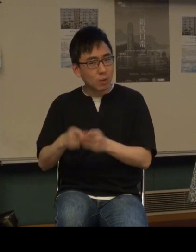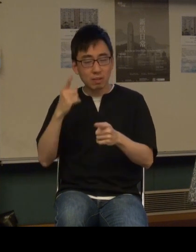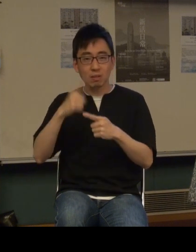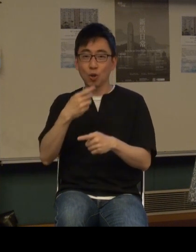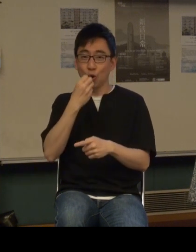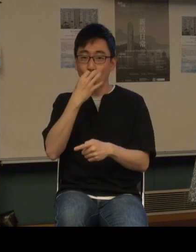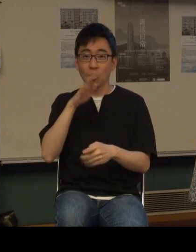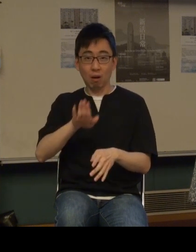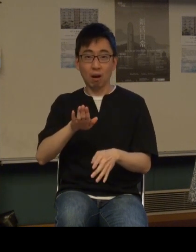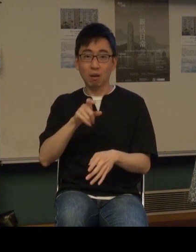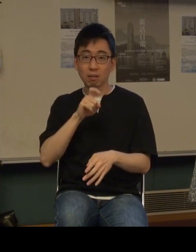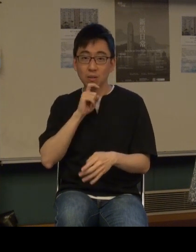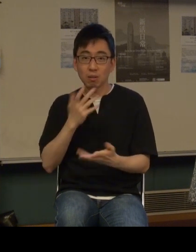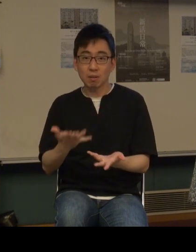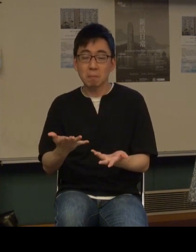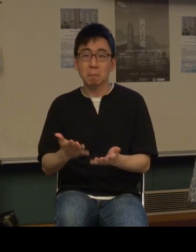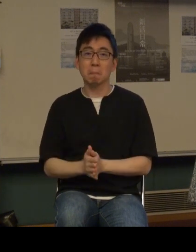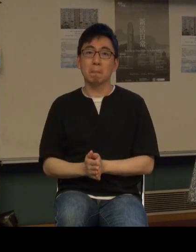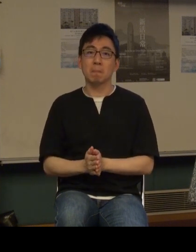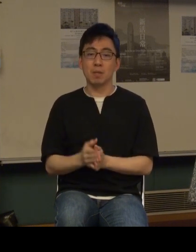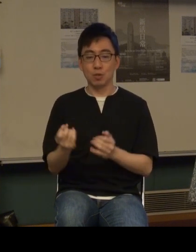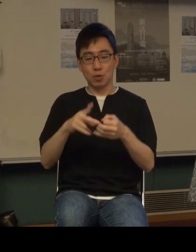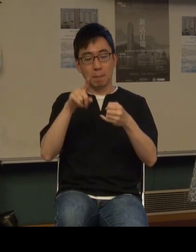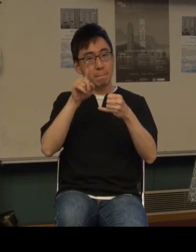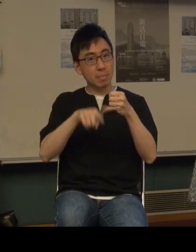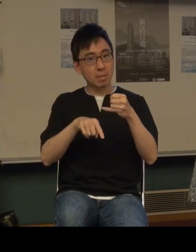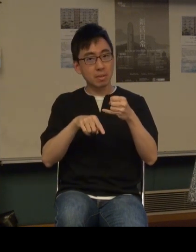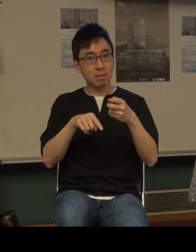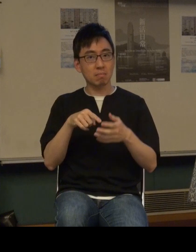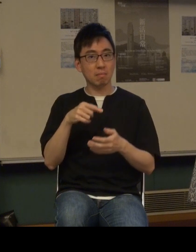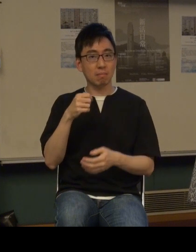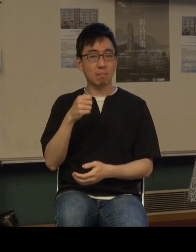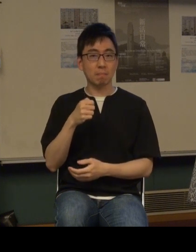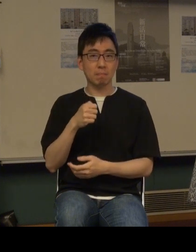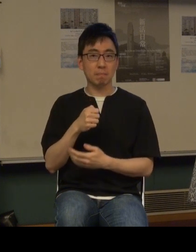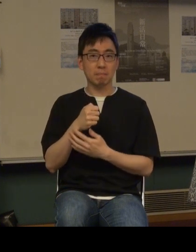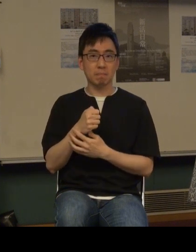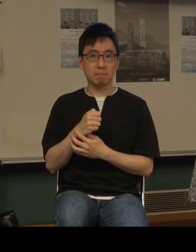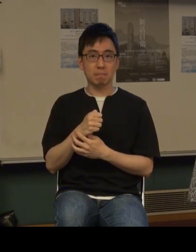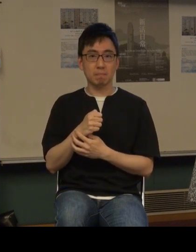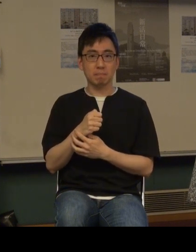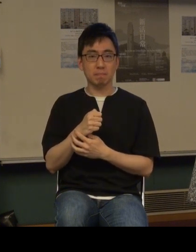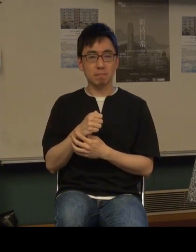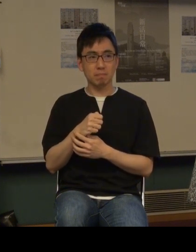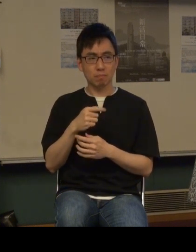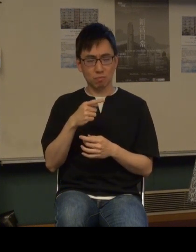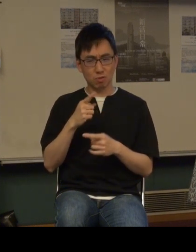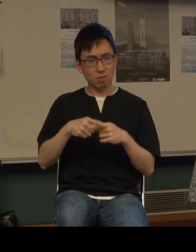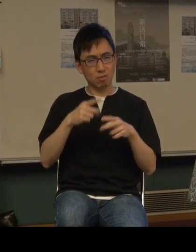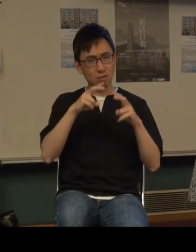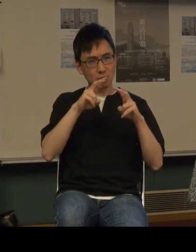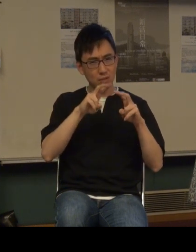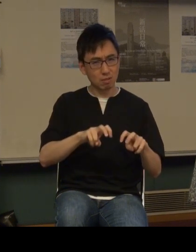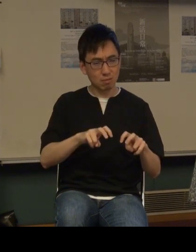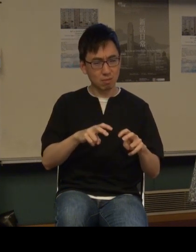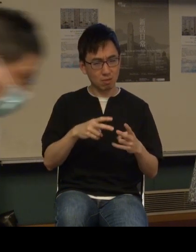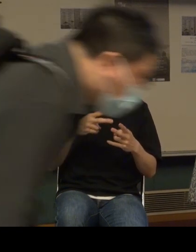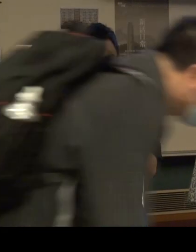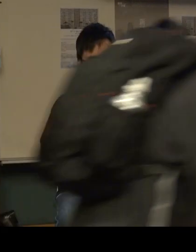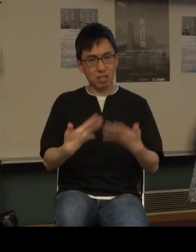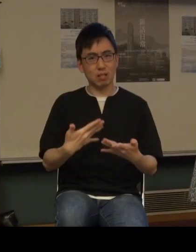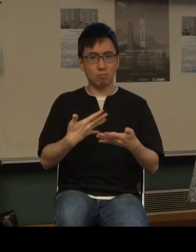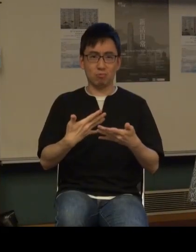築師呢？最後呢，最後一個就是為什麼研究現代建築困難的地